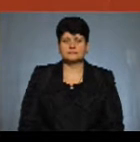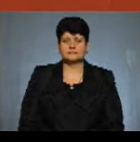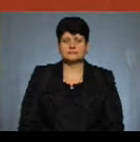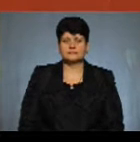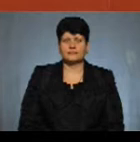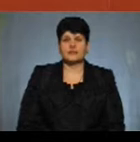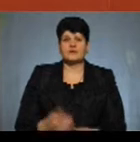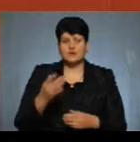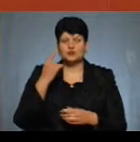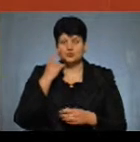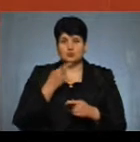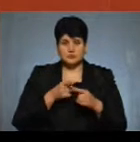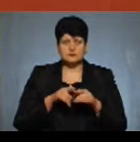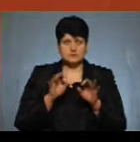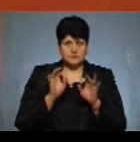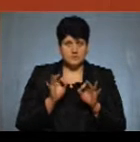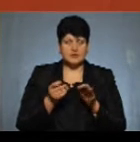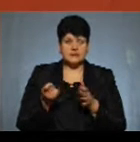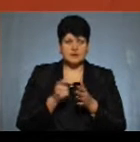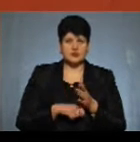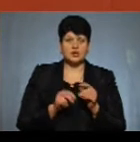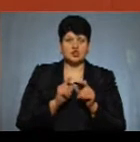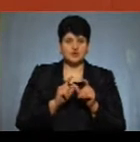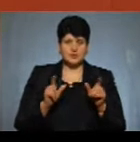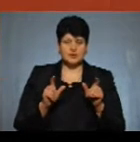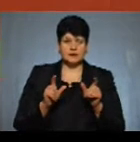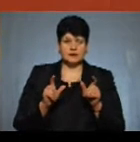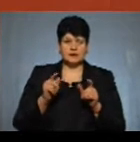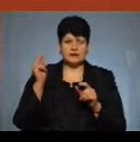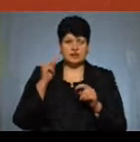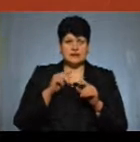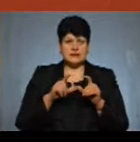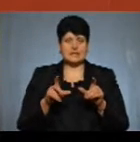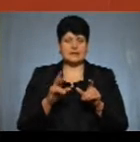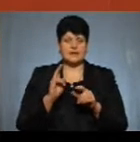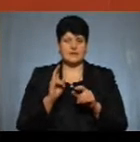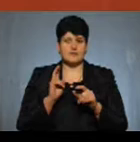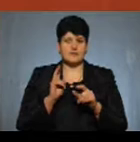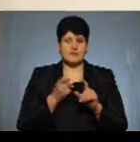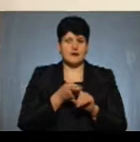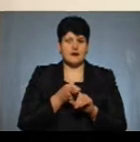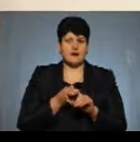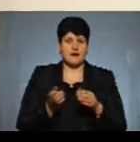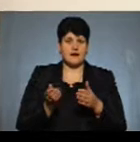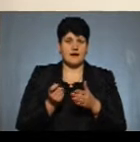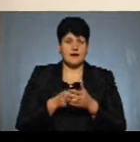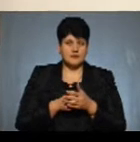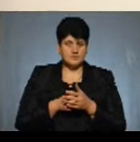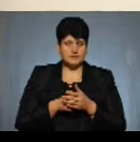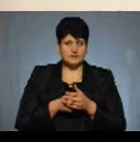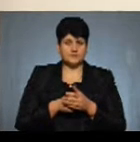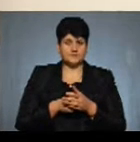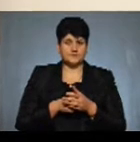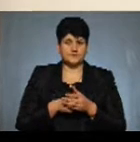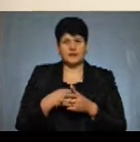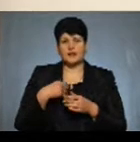На вашу думку, чи виправданим є закриття шкіл і навчальних закладів на карантин? Ну, мабуть, краще